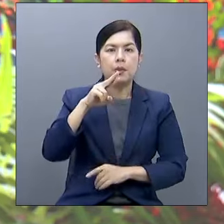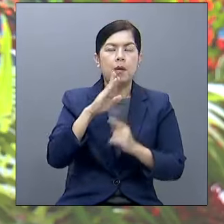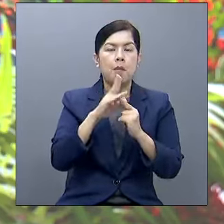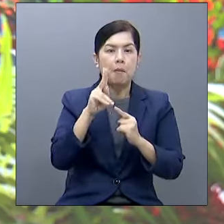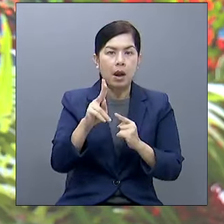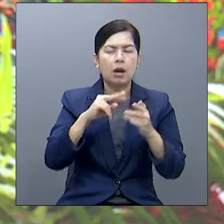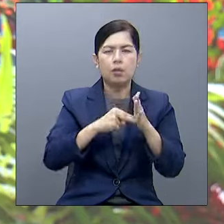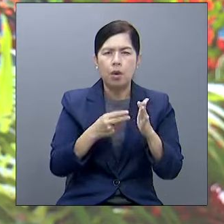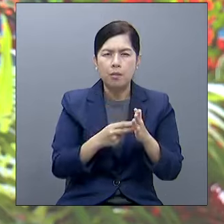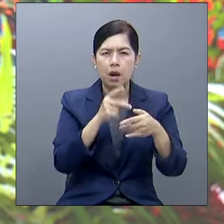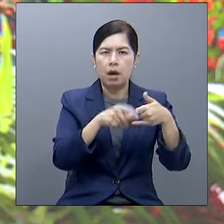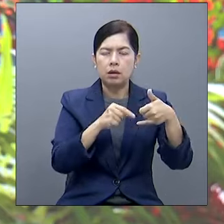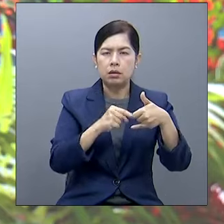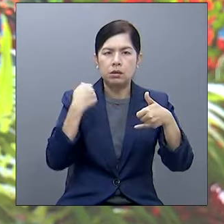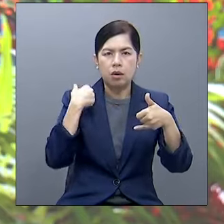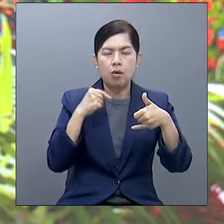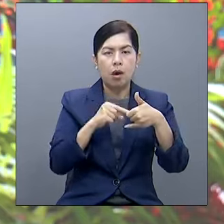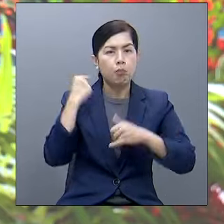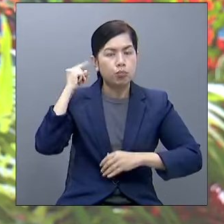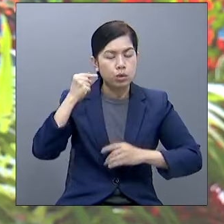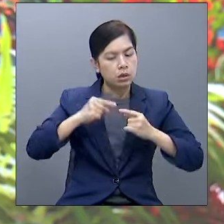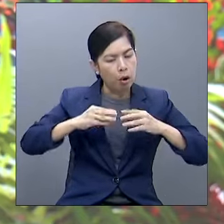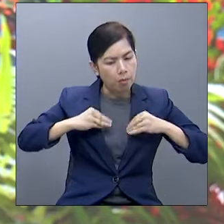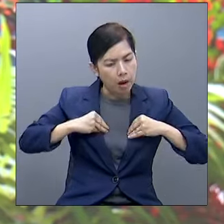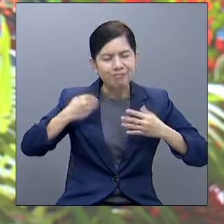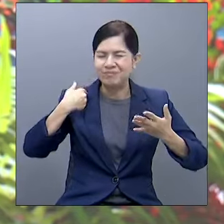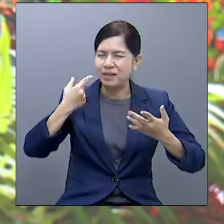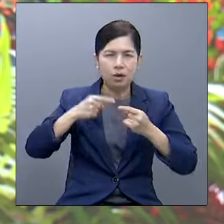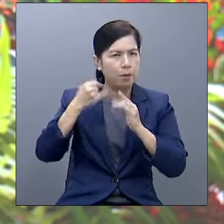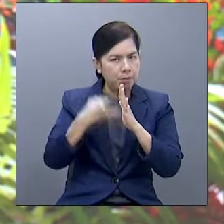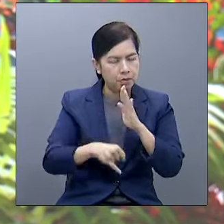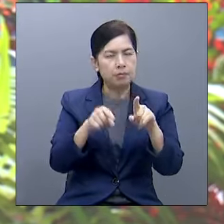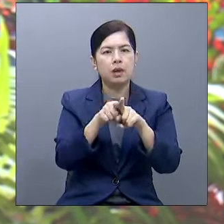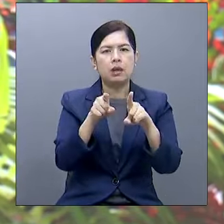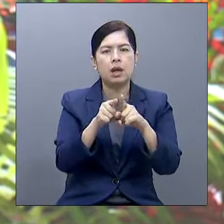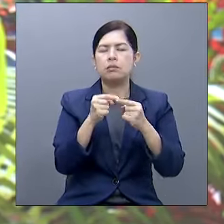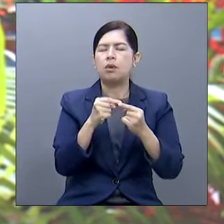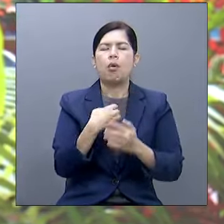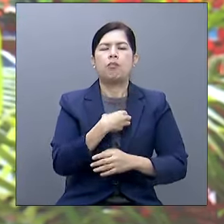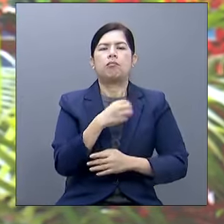ฟังจากทนายพีทแล้วไม่ว่ามองจากมุมไหนก็ผิดอยู่ดีไม่ให้เกิดตั้งแต่แรกดีที่สุดน